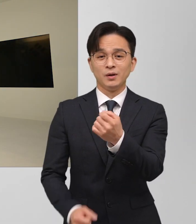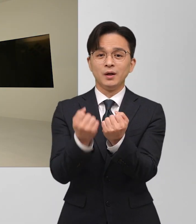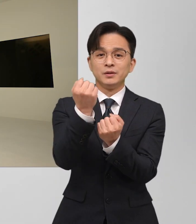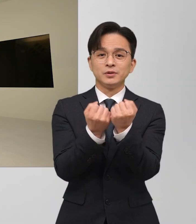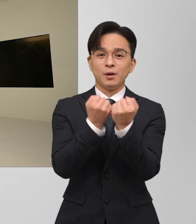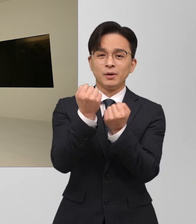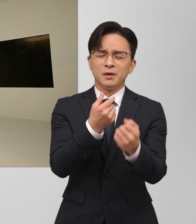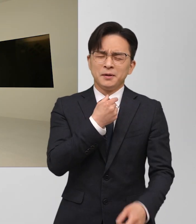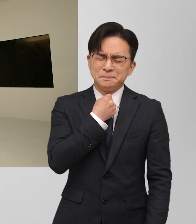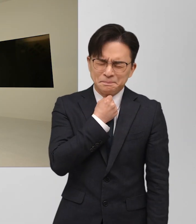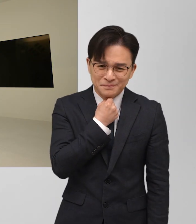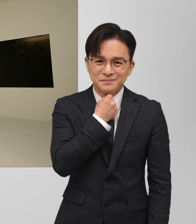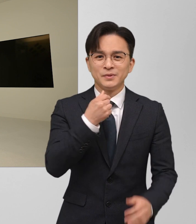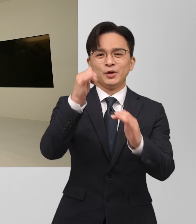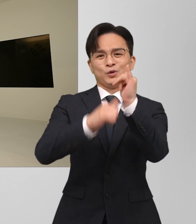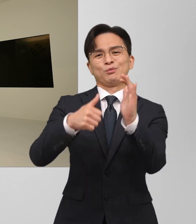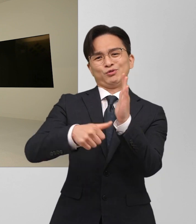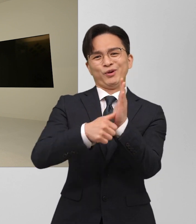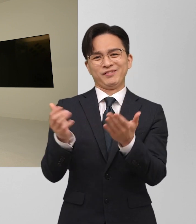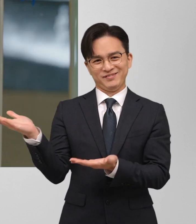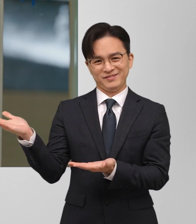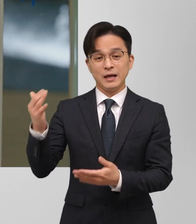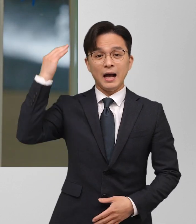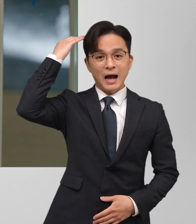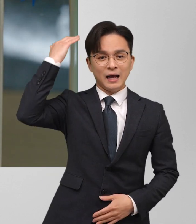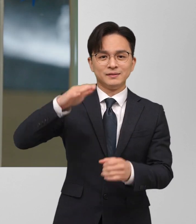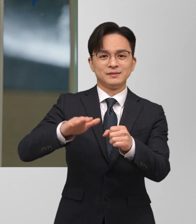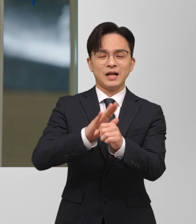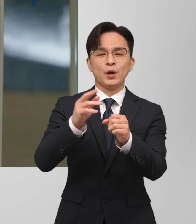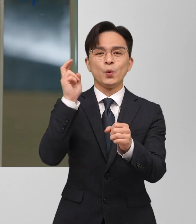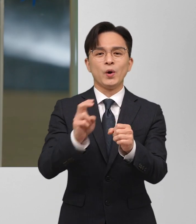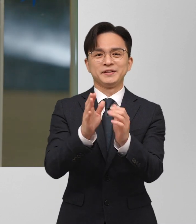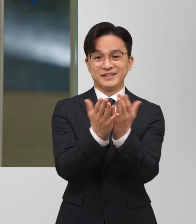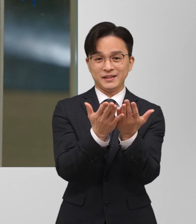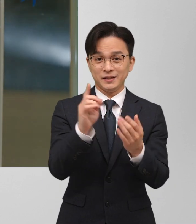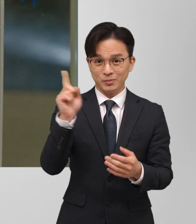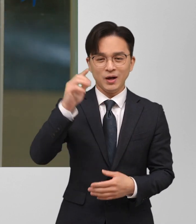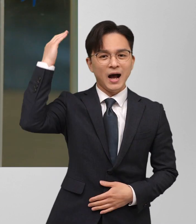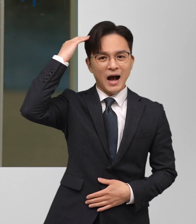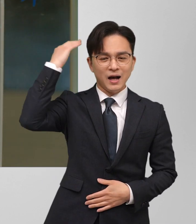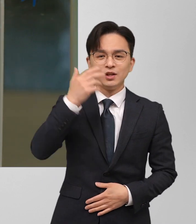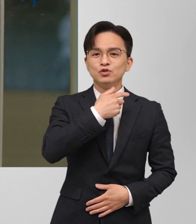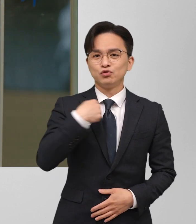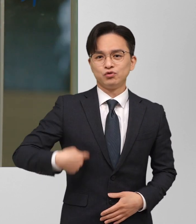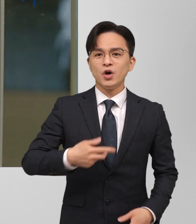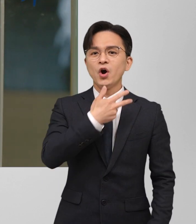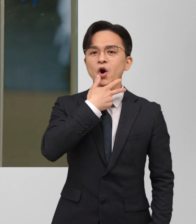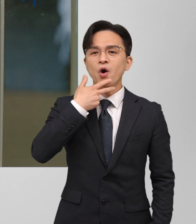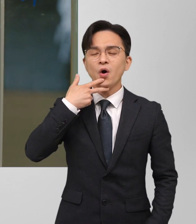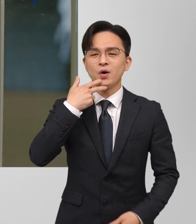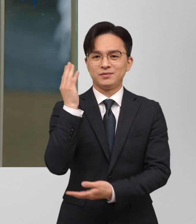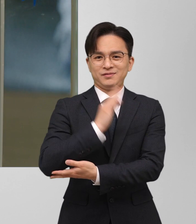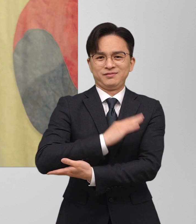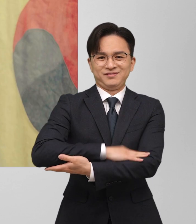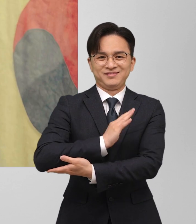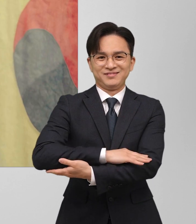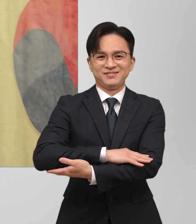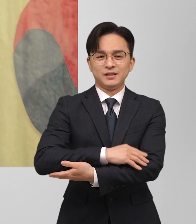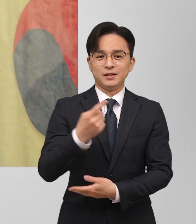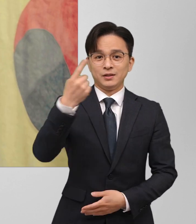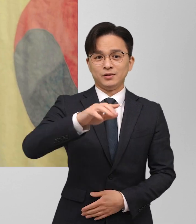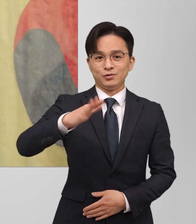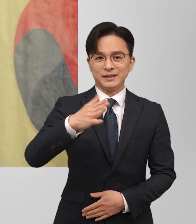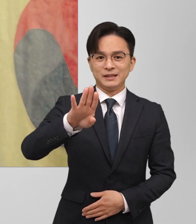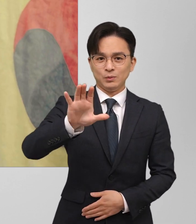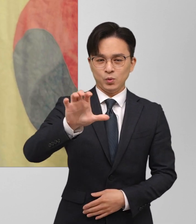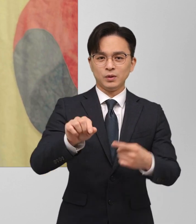이번에 소개시켜드리고 싶은 유물인데요. 네. 한중 영문 중국판 한국 애국가 악보입니다.